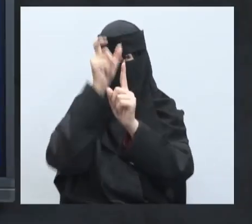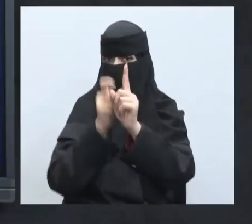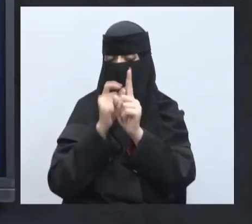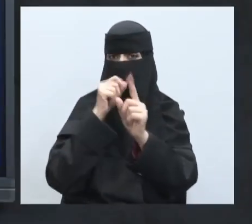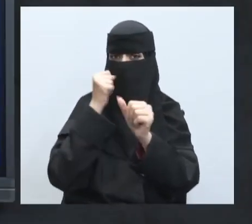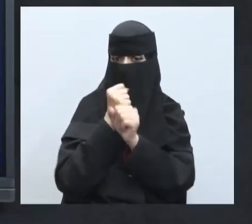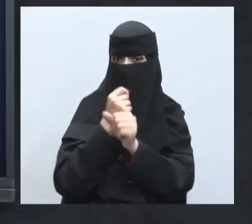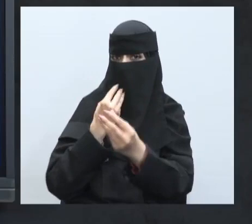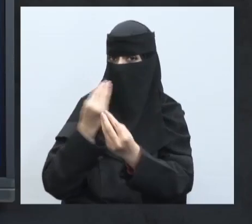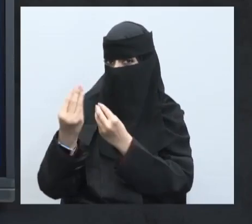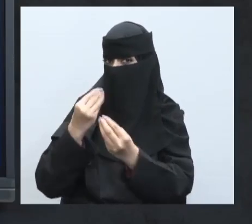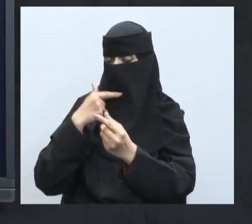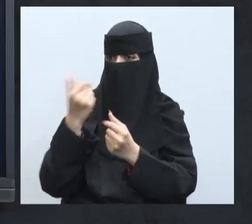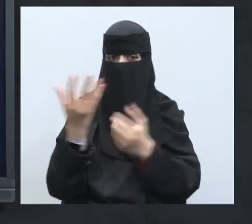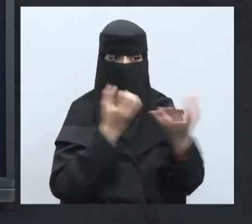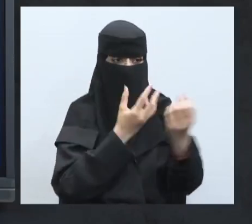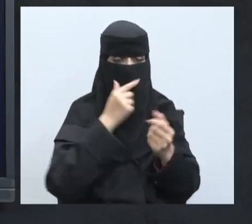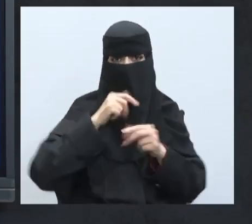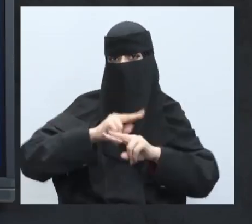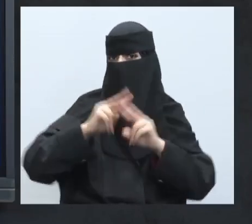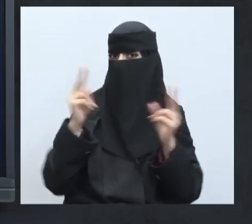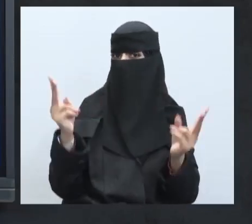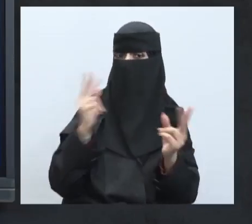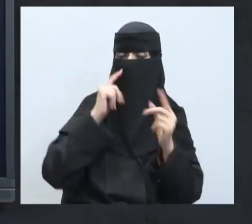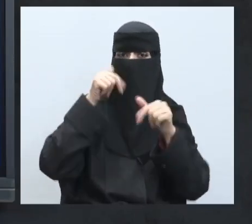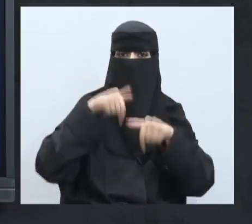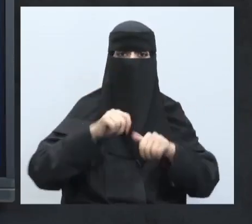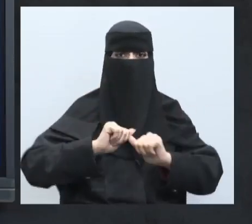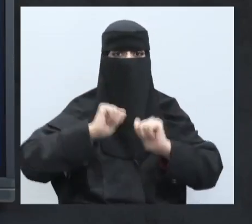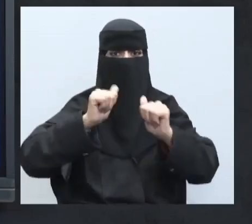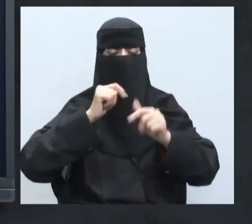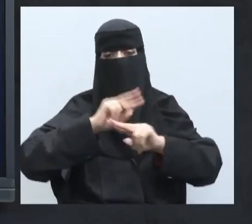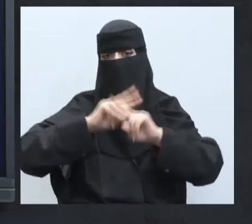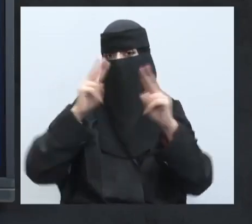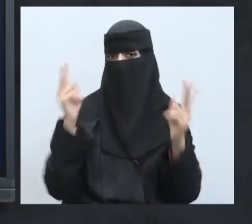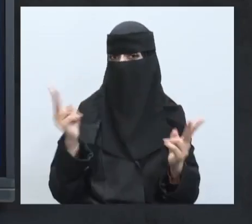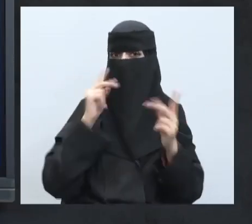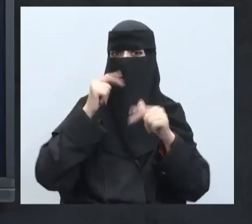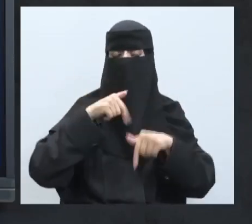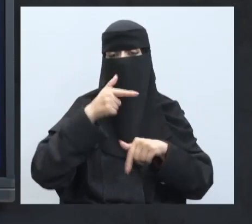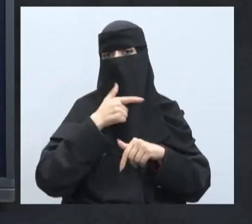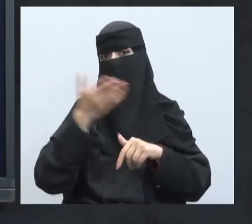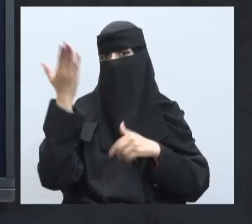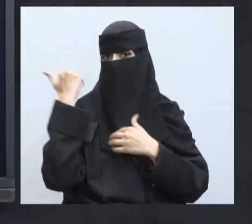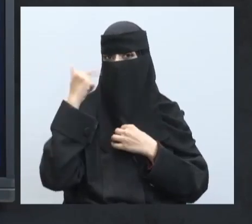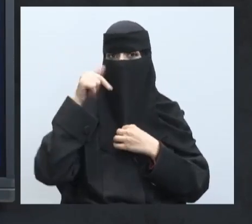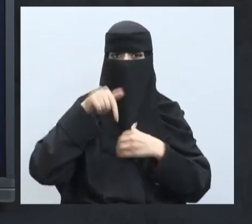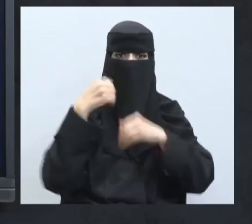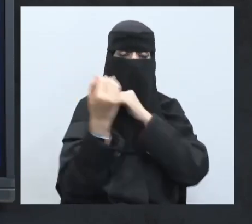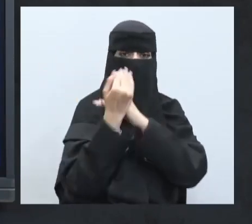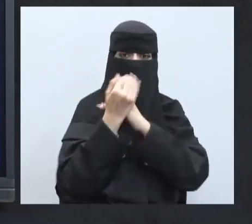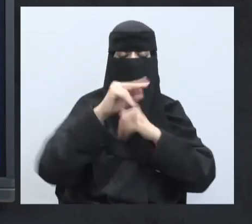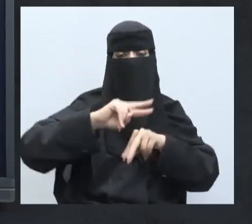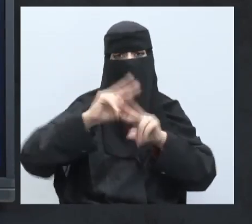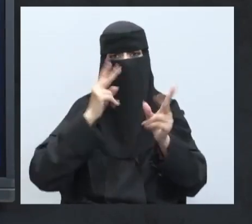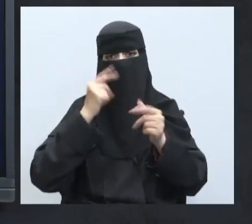طريقه تعاملهم مع المعطيات اختلف او اختلفت حتى قدراتهم او قدراتهم نظيره التعلم المختلف